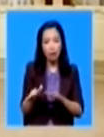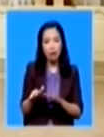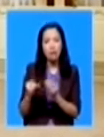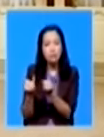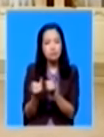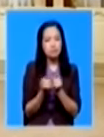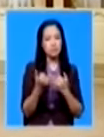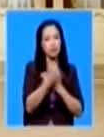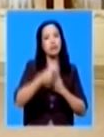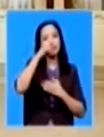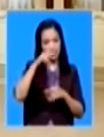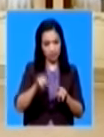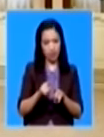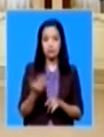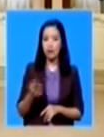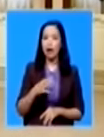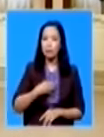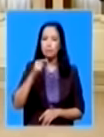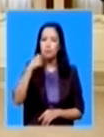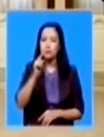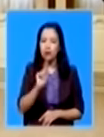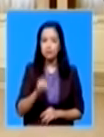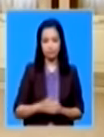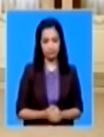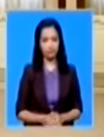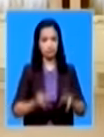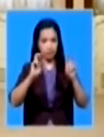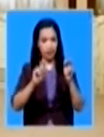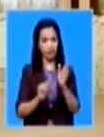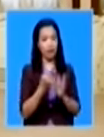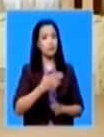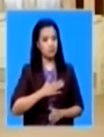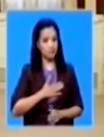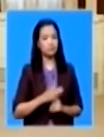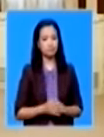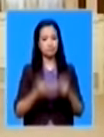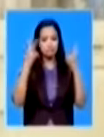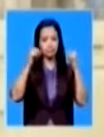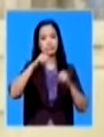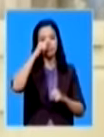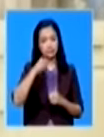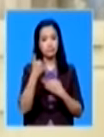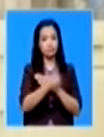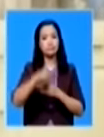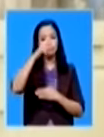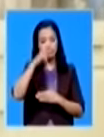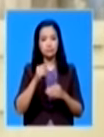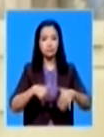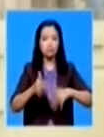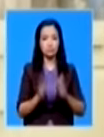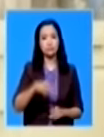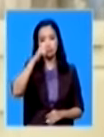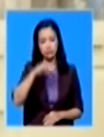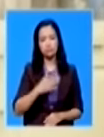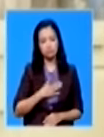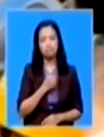พูดอะไรในประเด็นนี้ในวันนี้บ้างคะ ประเด็นแรกของผมเองนะครับในนามของนายกรัฐมนตรีไทยและประเทศไทยประชาชนคนไทยก็ต้องแสดง